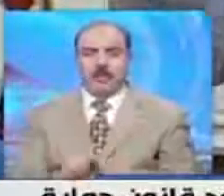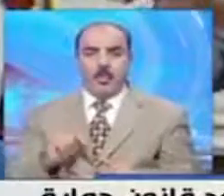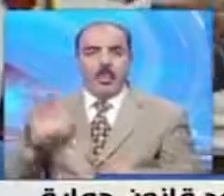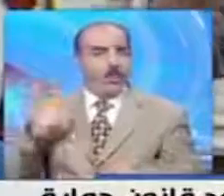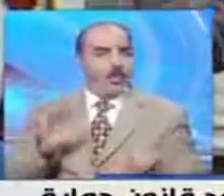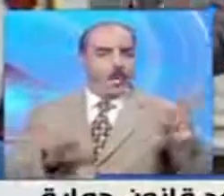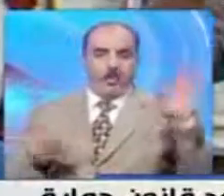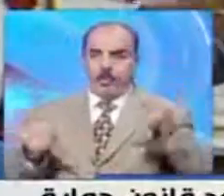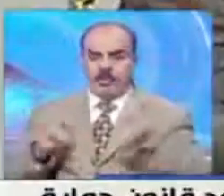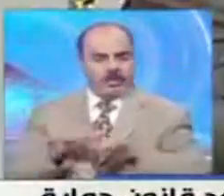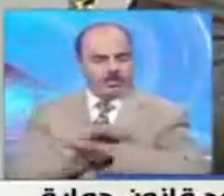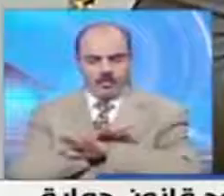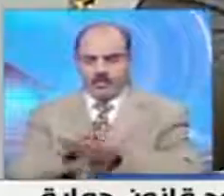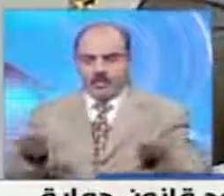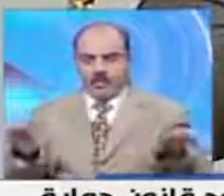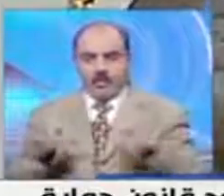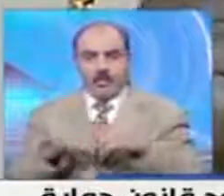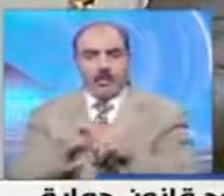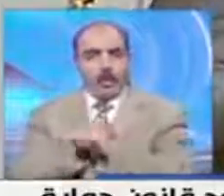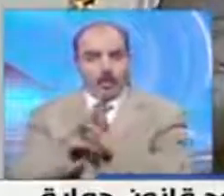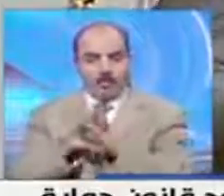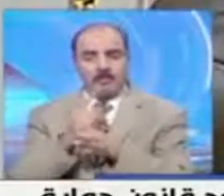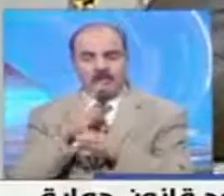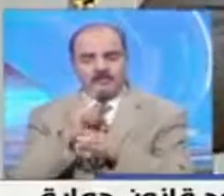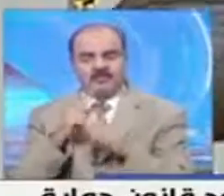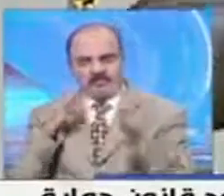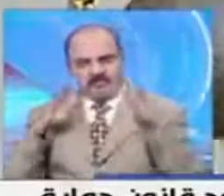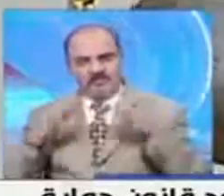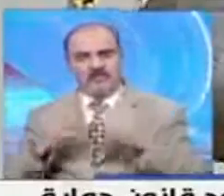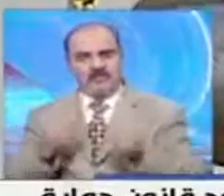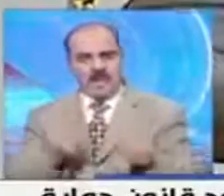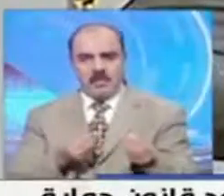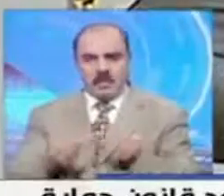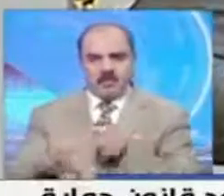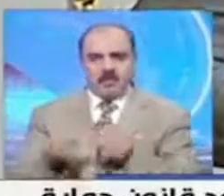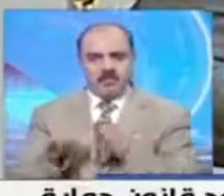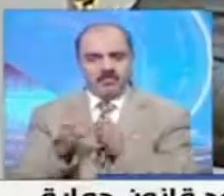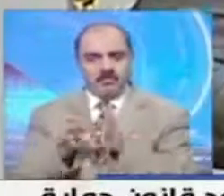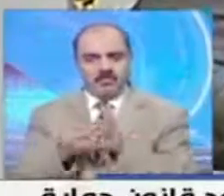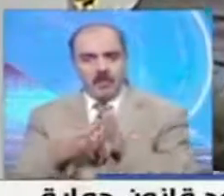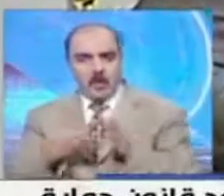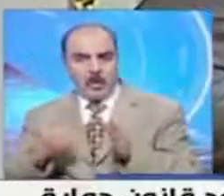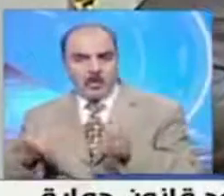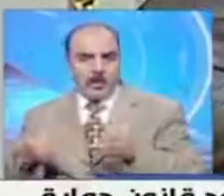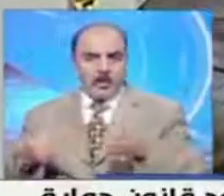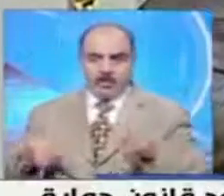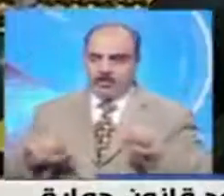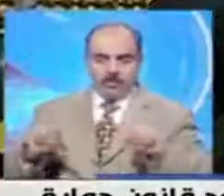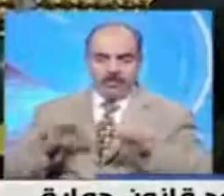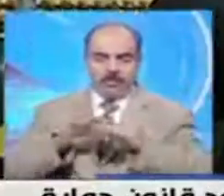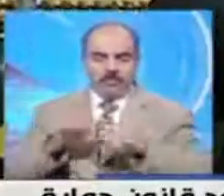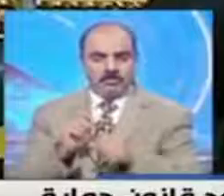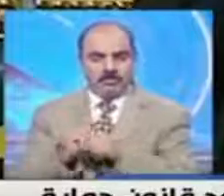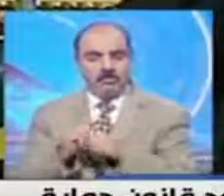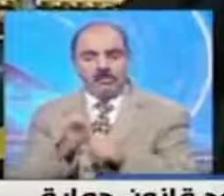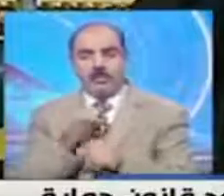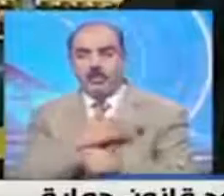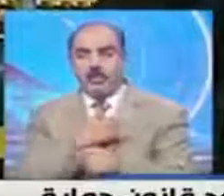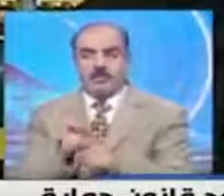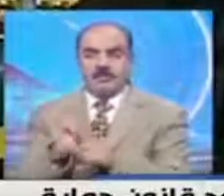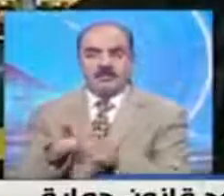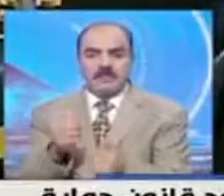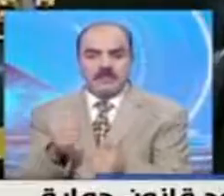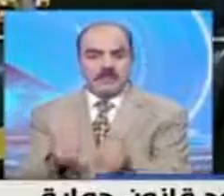بالاساس على التحول الاقتصاد السوق الحر مما يتطلب اصدار التشريعات اقتصاديه وتعزيز صلاحيات جهاز حمايه